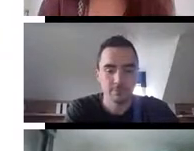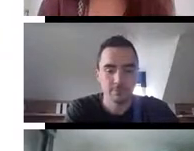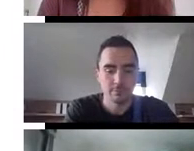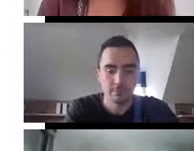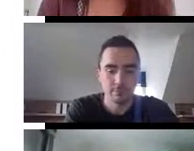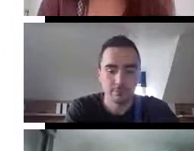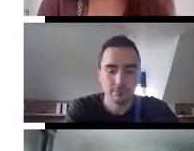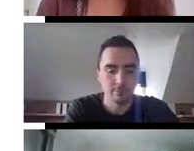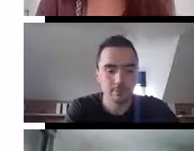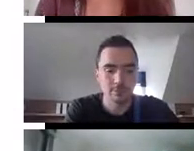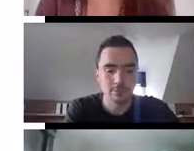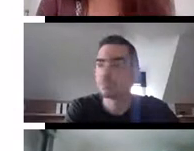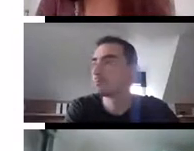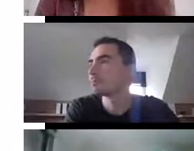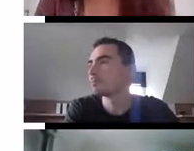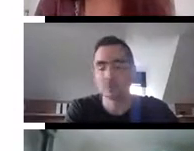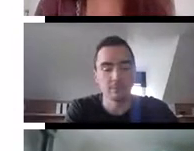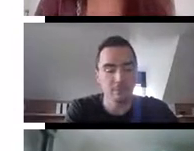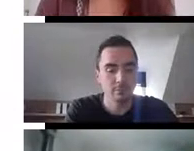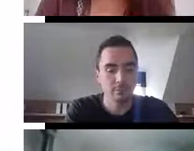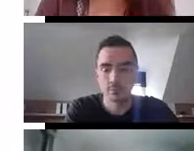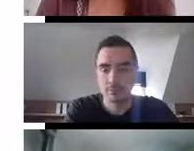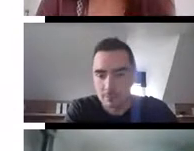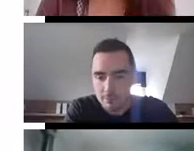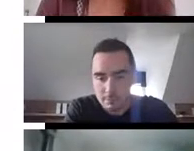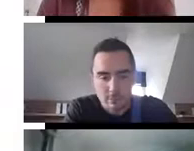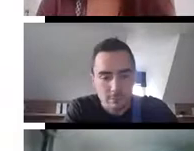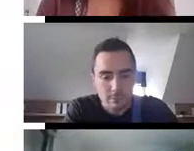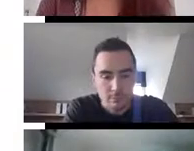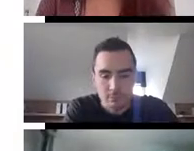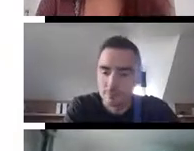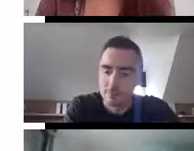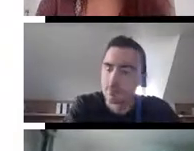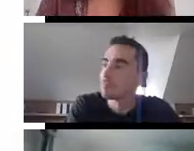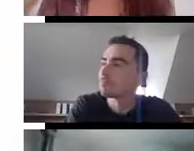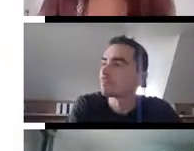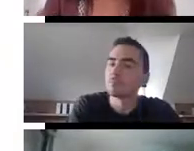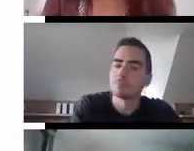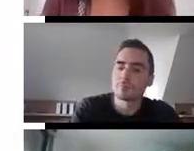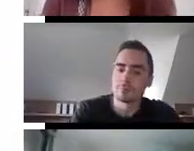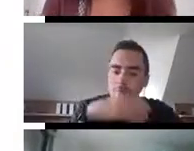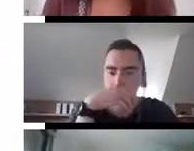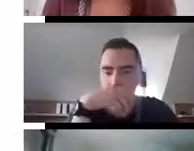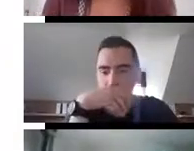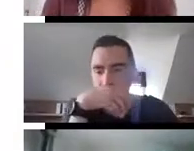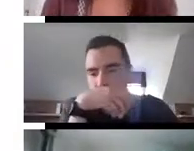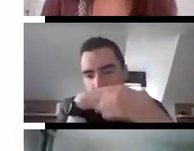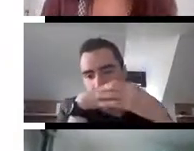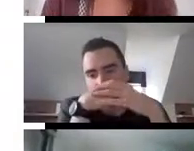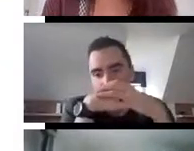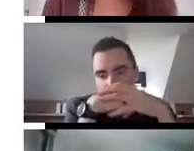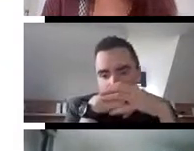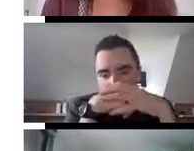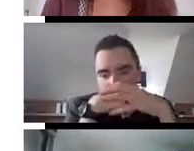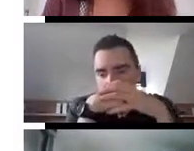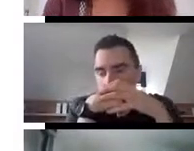200. En als het dan gaat over busvervoer of georganiseerd ander vervoer